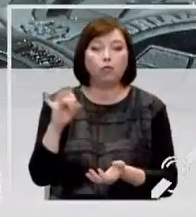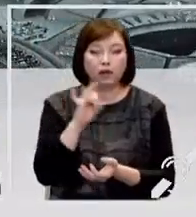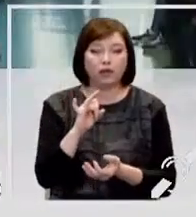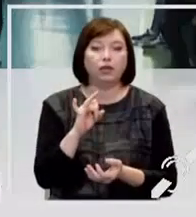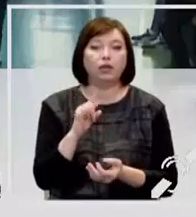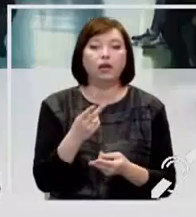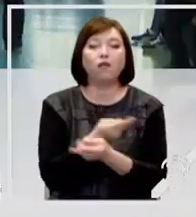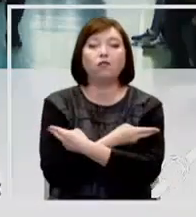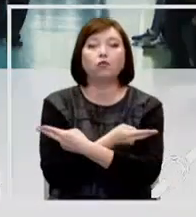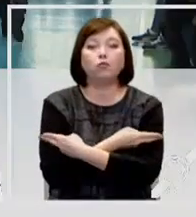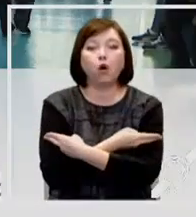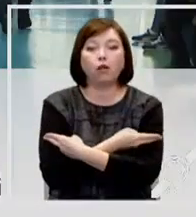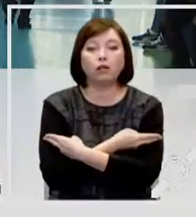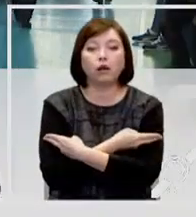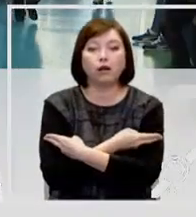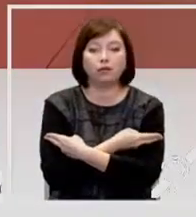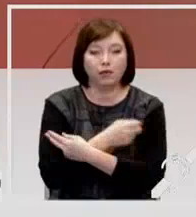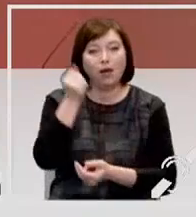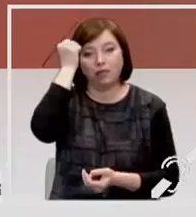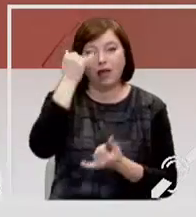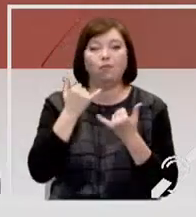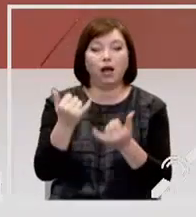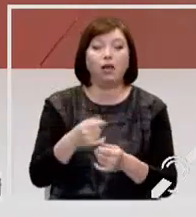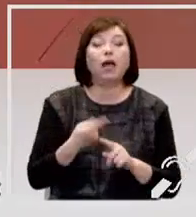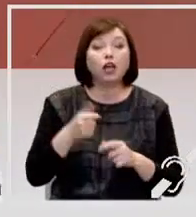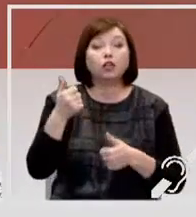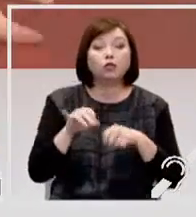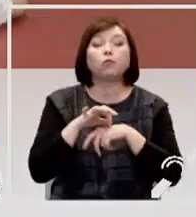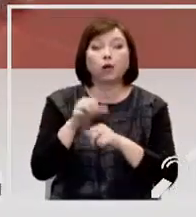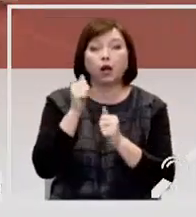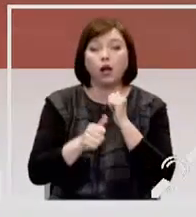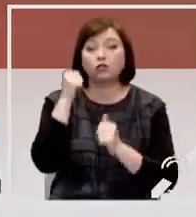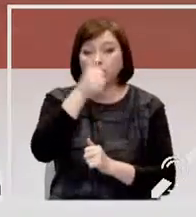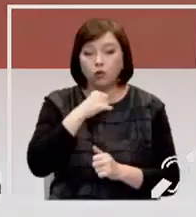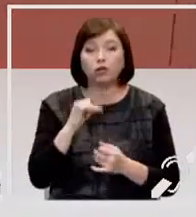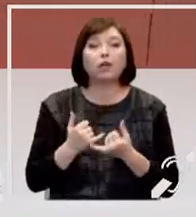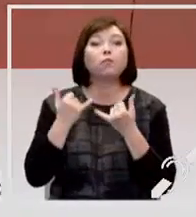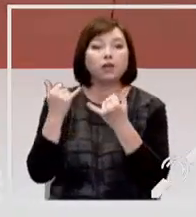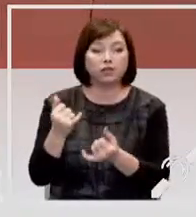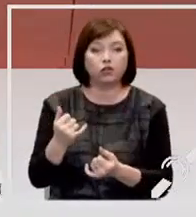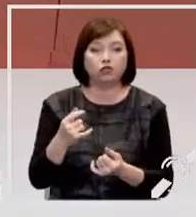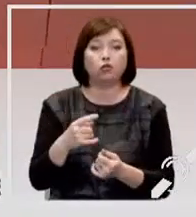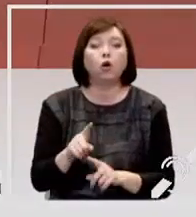tricou, să spunem așa, comemorativ. Turneul este organizat anual și este dedicat